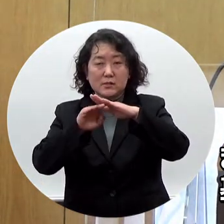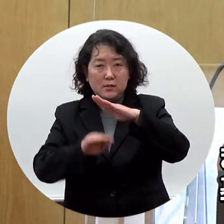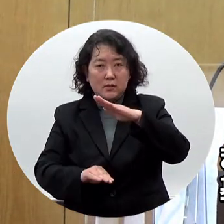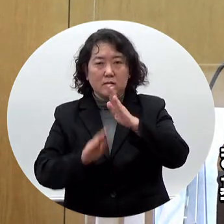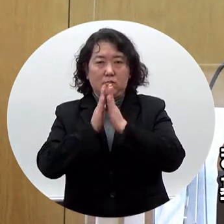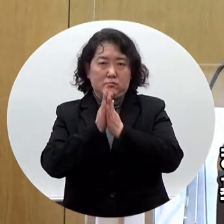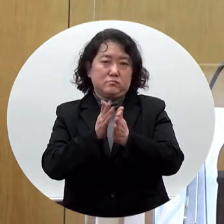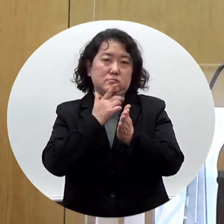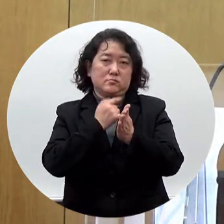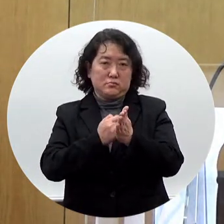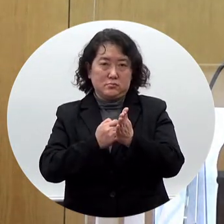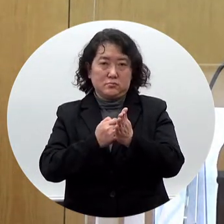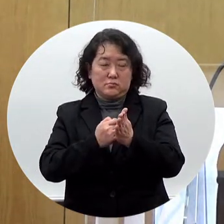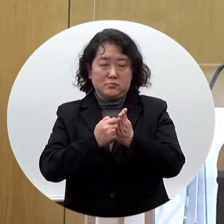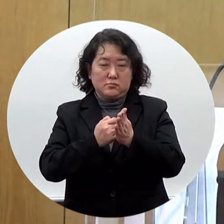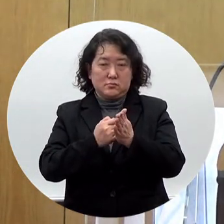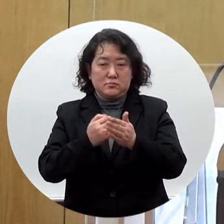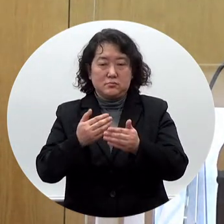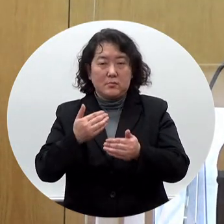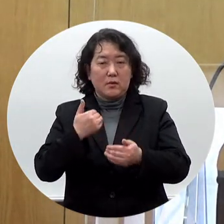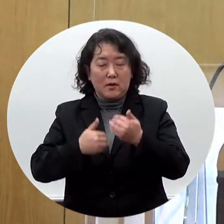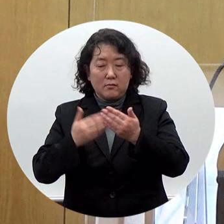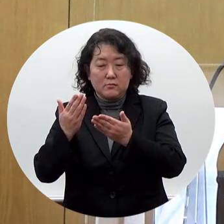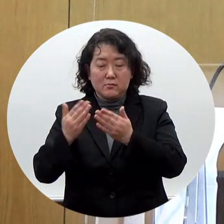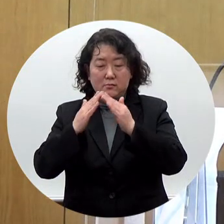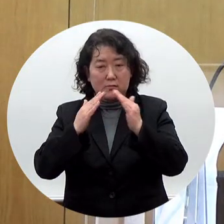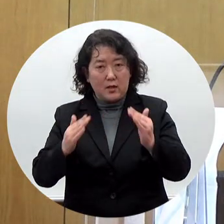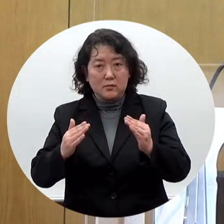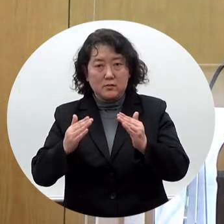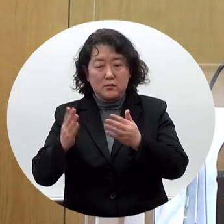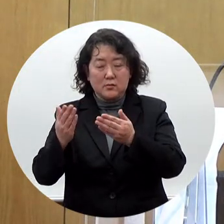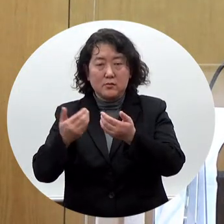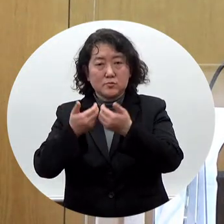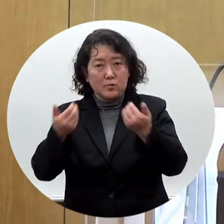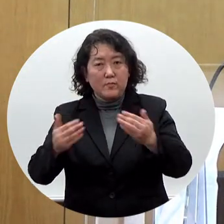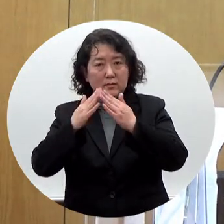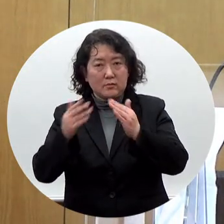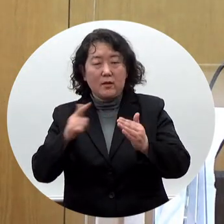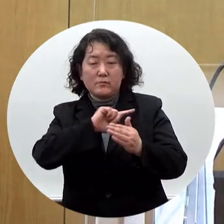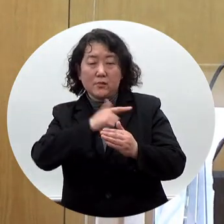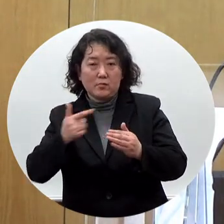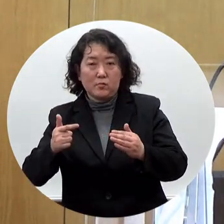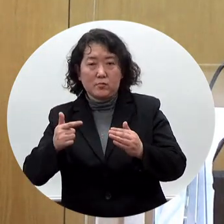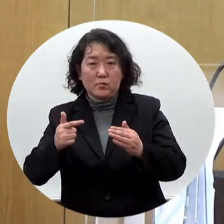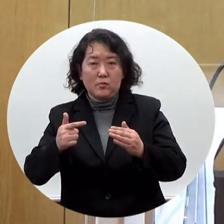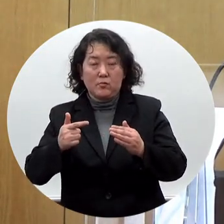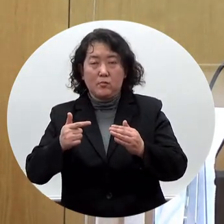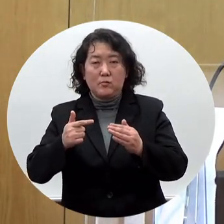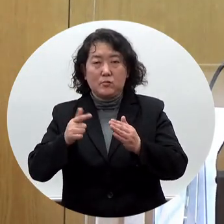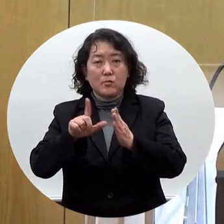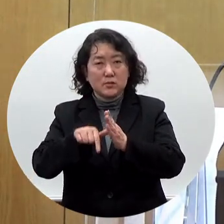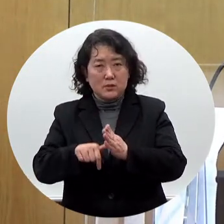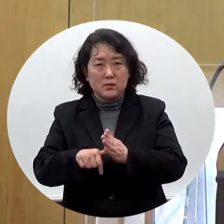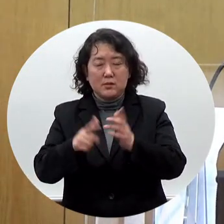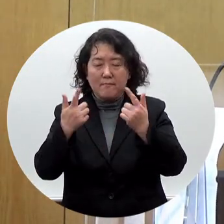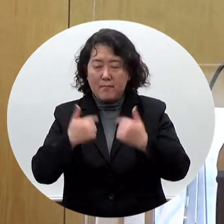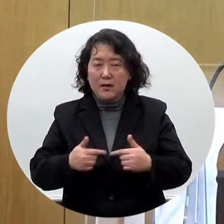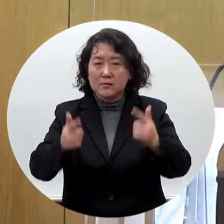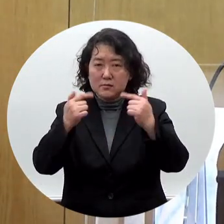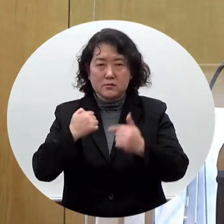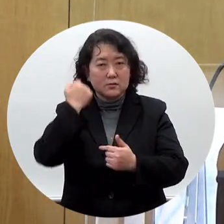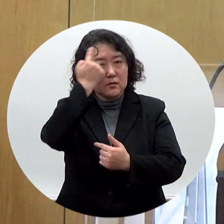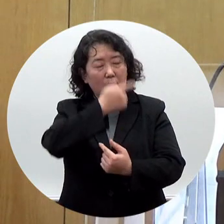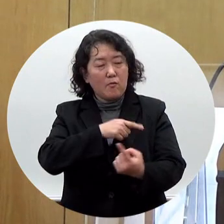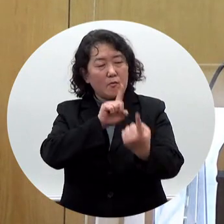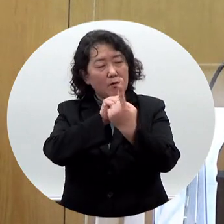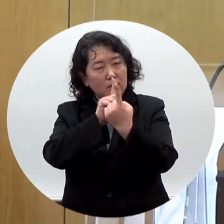い。歓送迎会など、恒例行事を行う場合って言いますのも、毎日お顔を